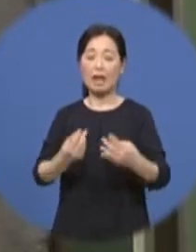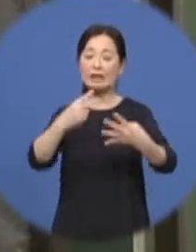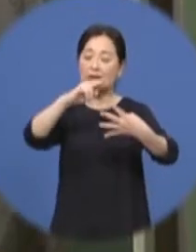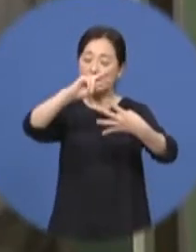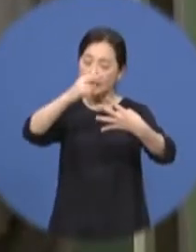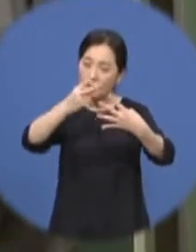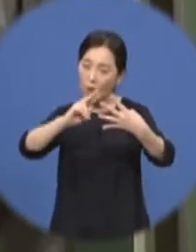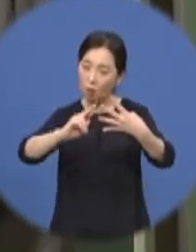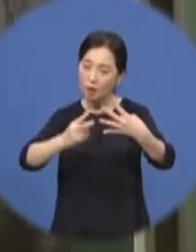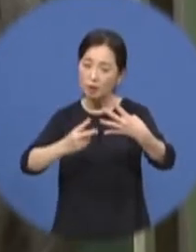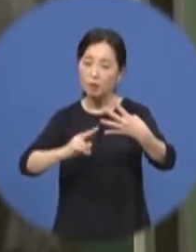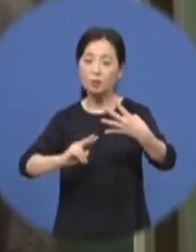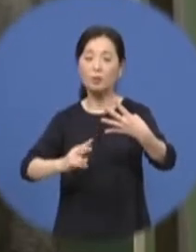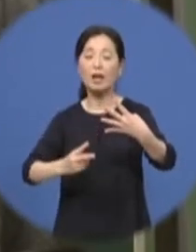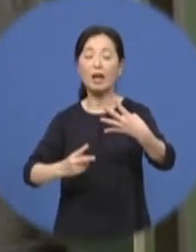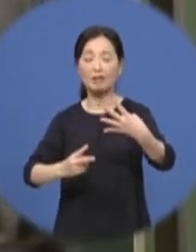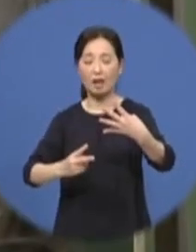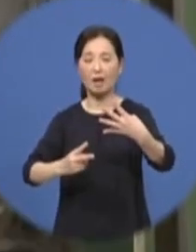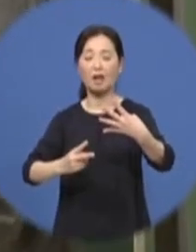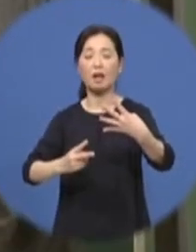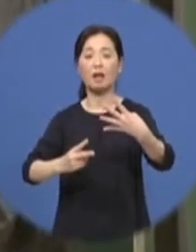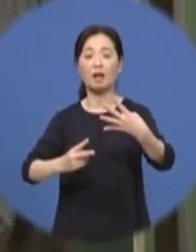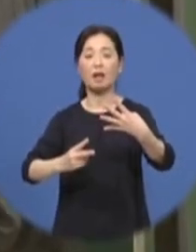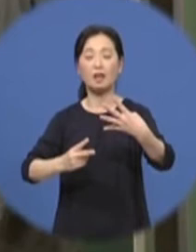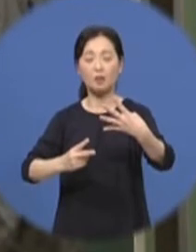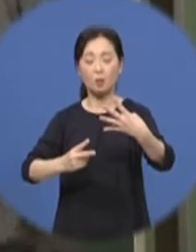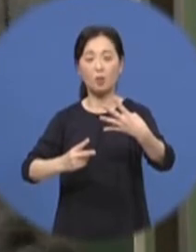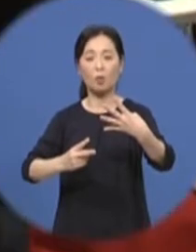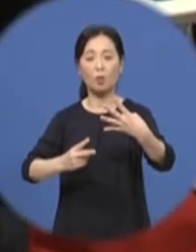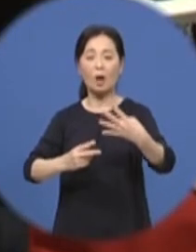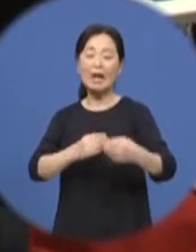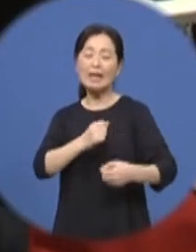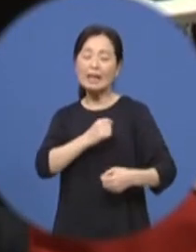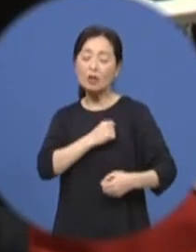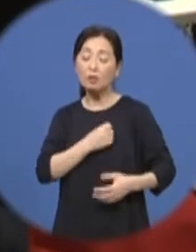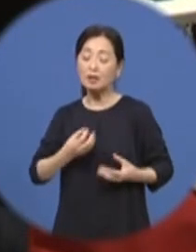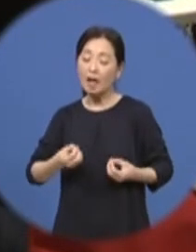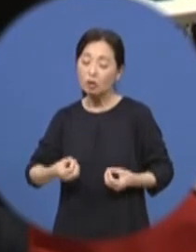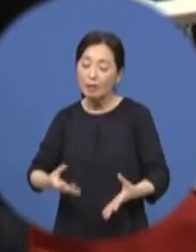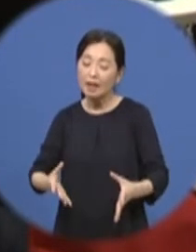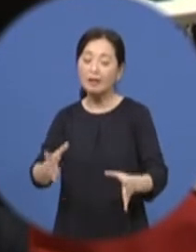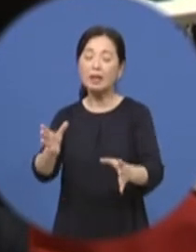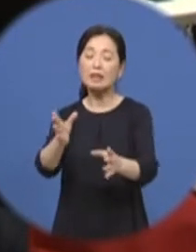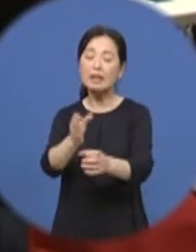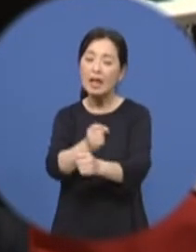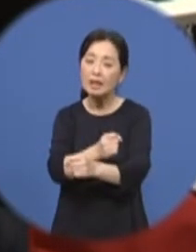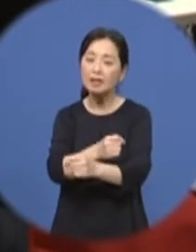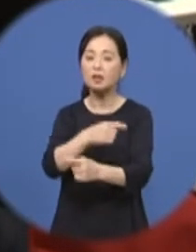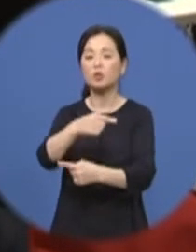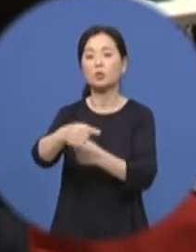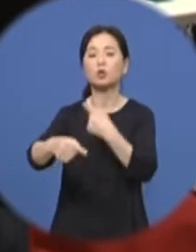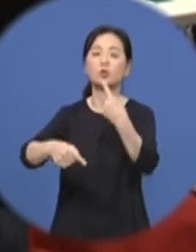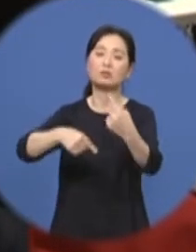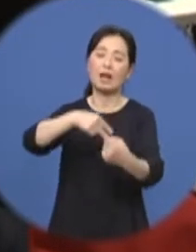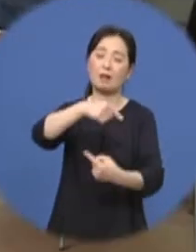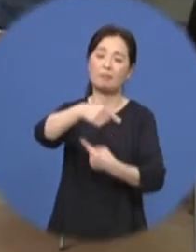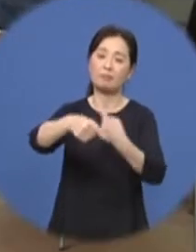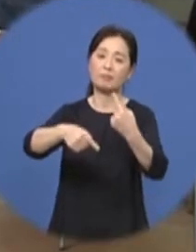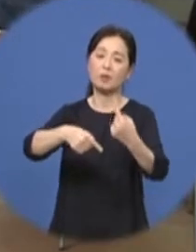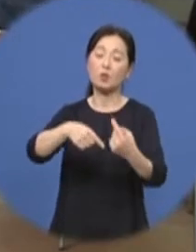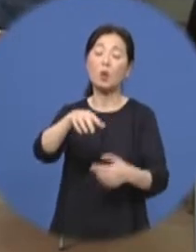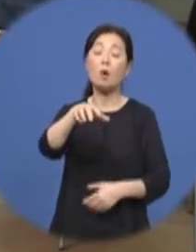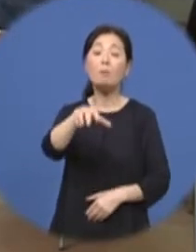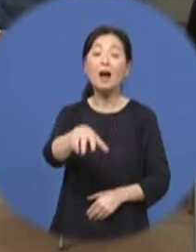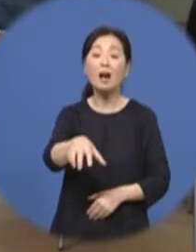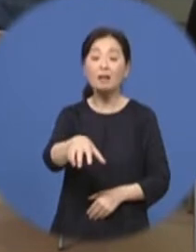の季節の流れの中に、そしてその命の循環の中に子どもたちを入れて、